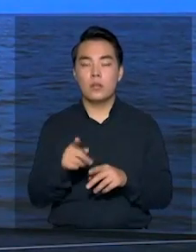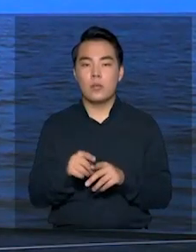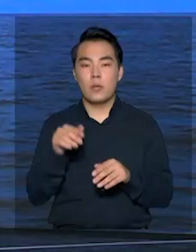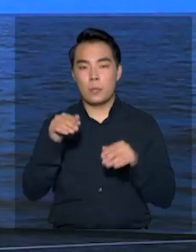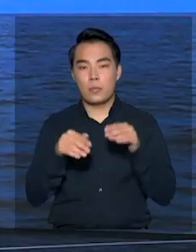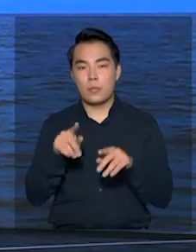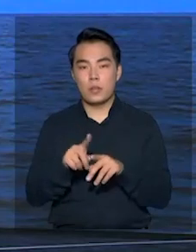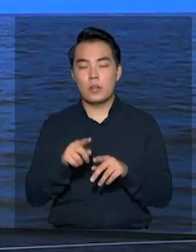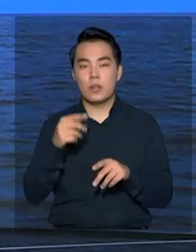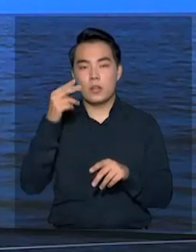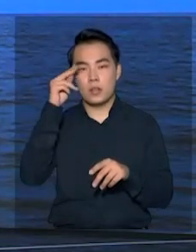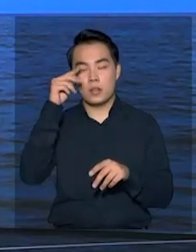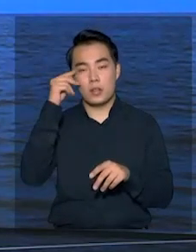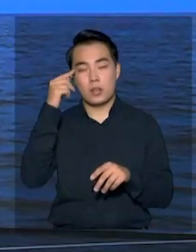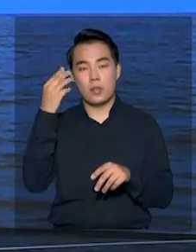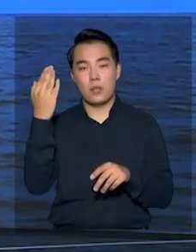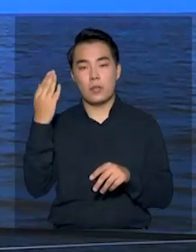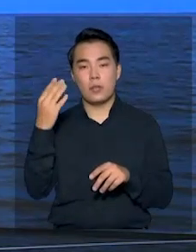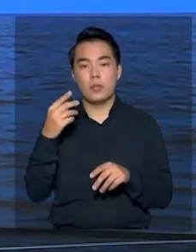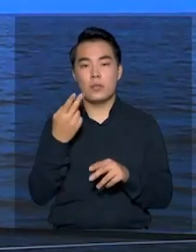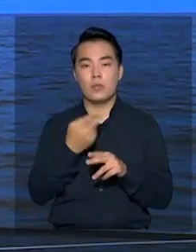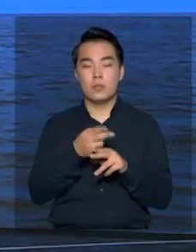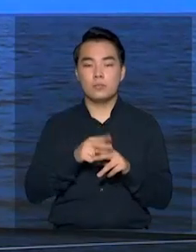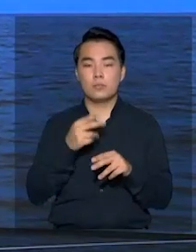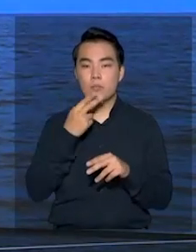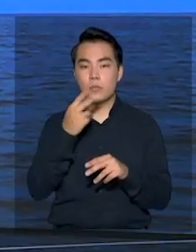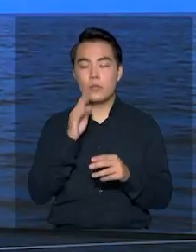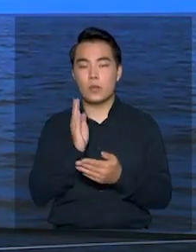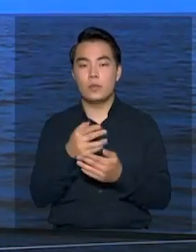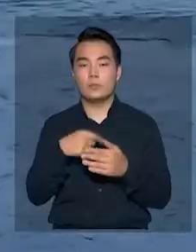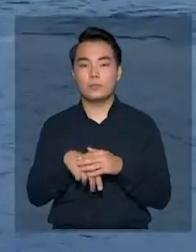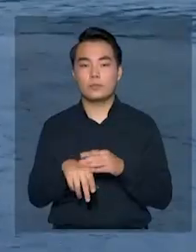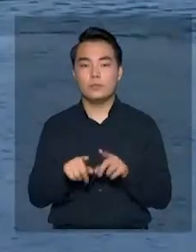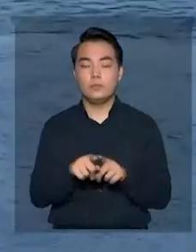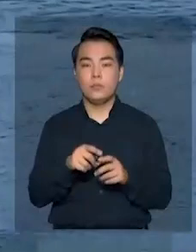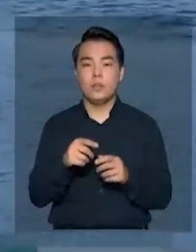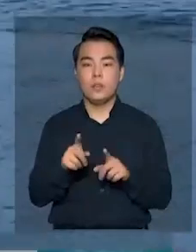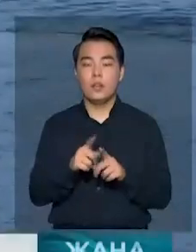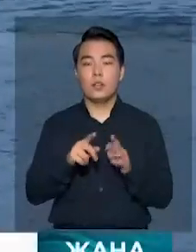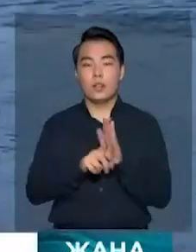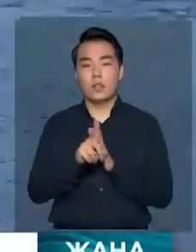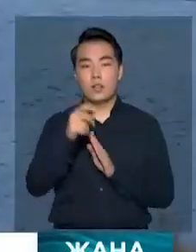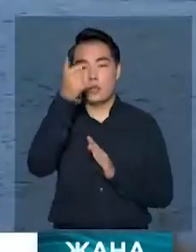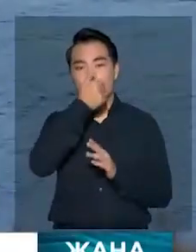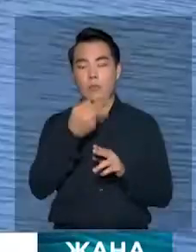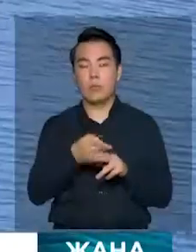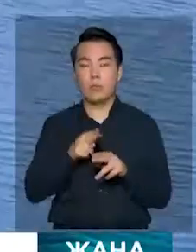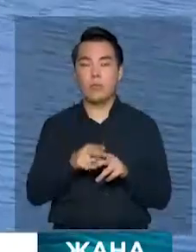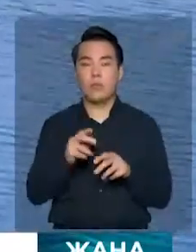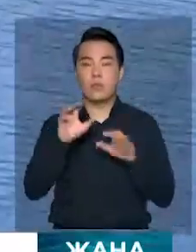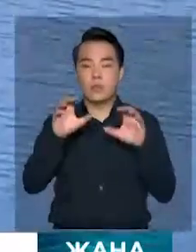салынған қытайлық ауторлар тәркіленген. Табиғат сақшыларының мәліметінше жалпы жыл басынан бері заңсыз балық аулау дерегі бойынша